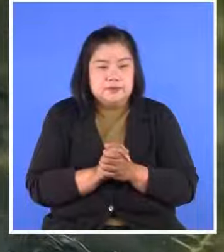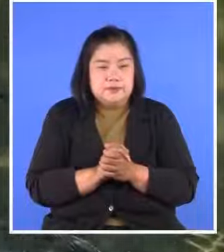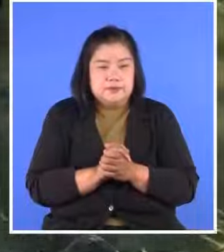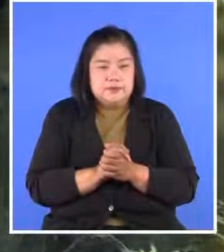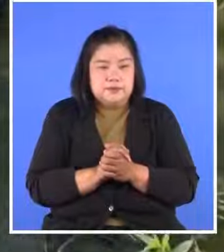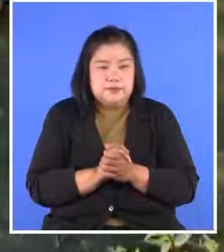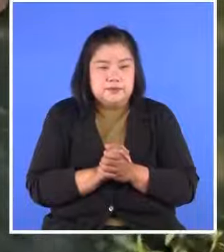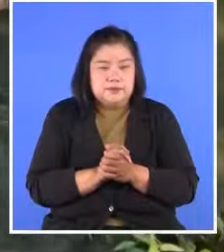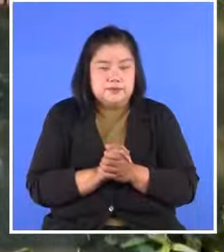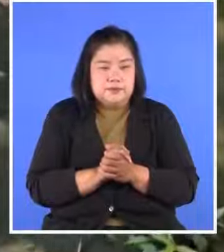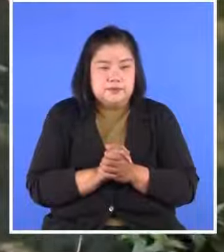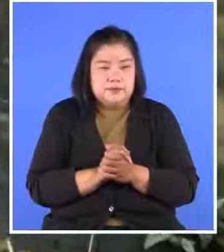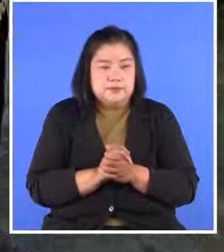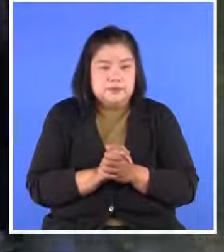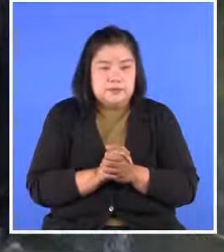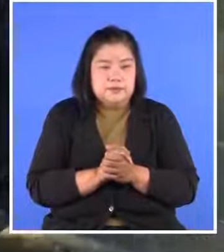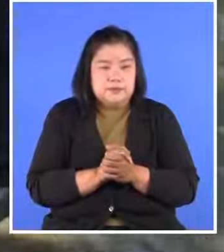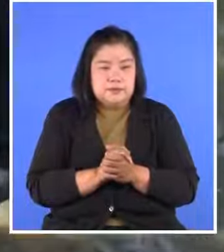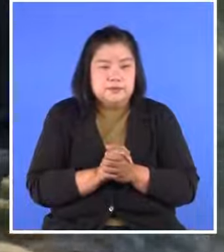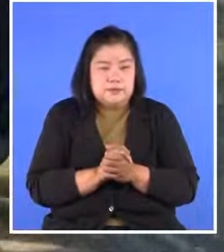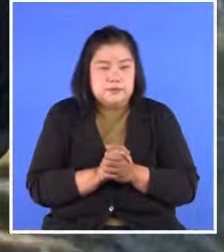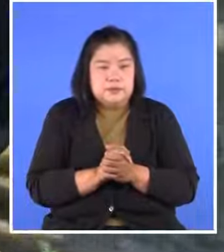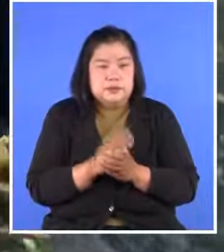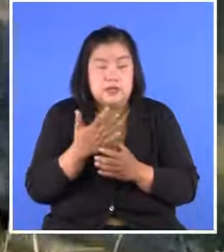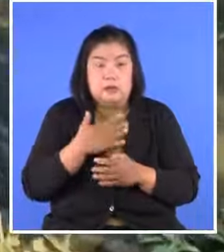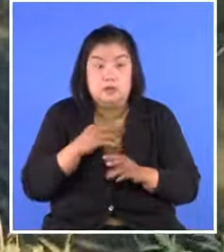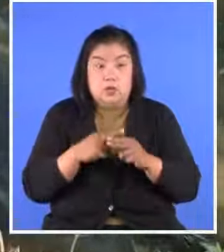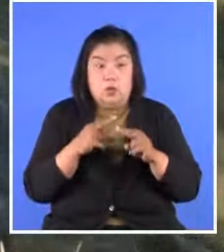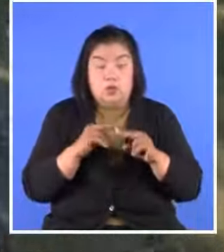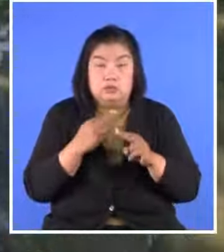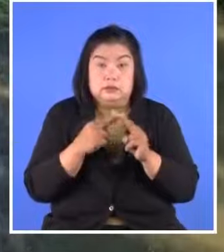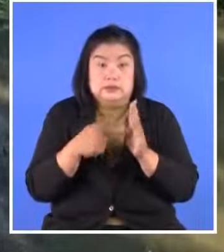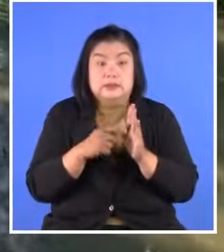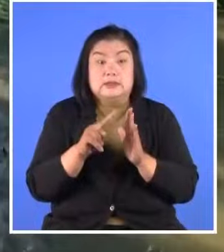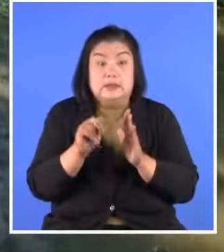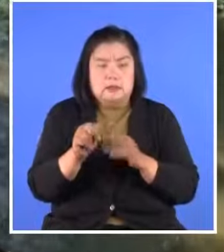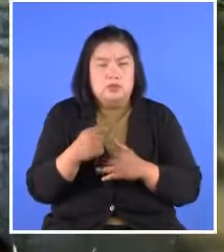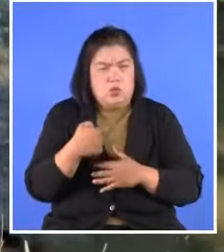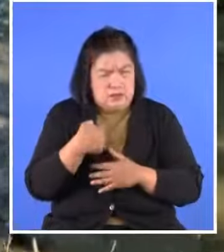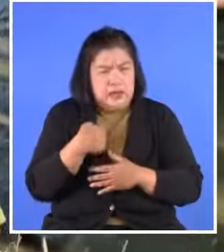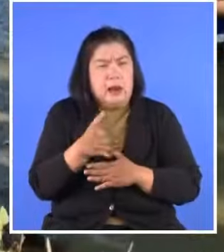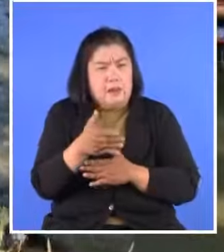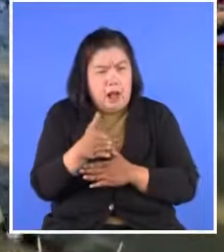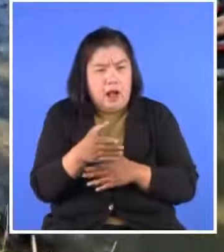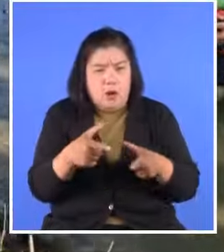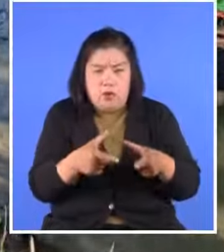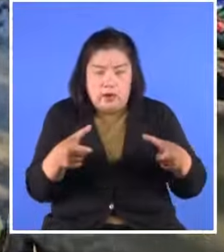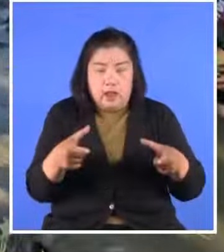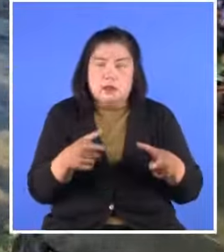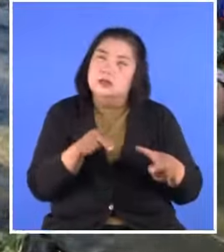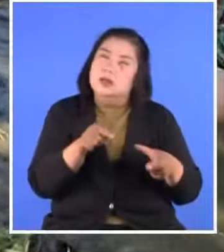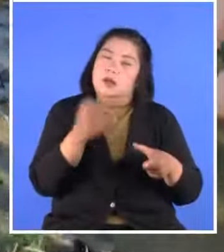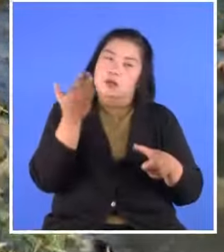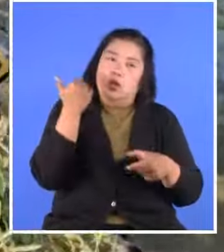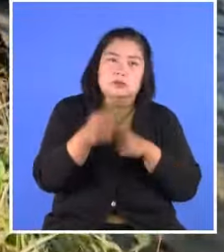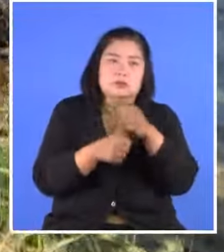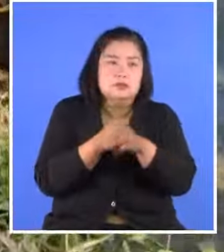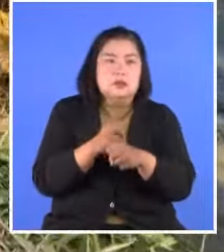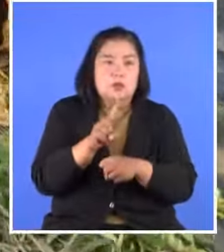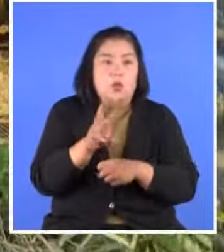บ่อนะฮะคุณคุณกันจันทรวิเชียรบอกว่าบ่อของเขาเนี่ยนะฮะก็เลี้ยงปลาก่อนหน้านี้เมื่อปี 66เนี่ยเคยเกิดเหตุ